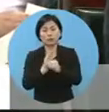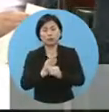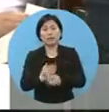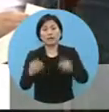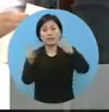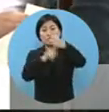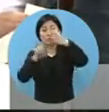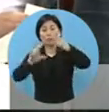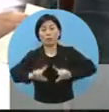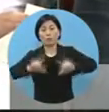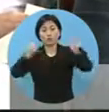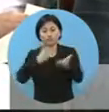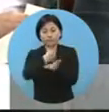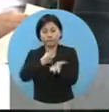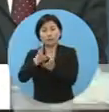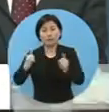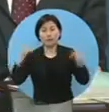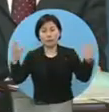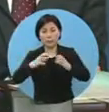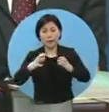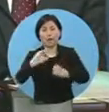지난 15일 각계 전문가들과 함께